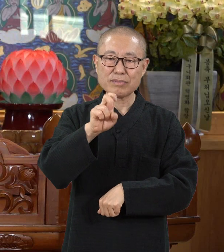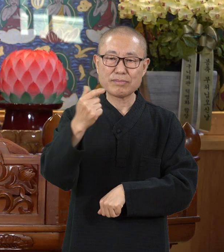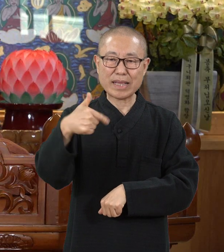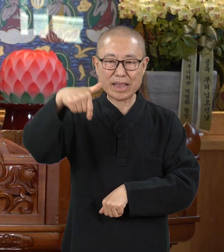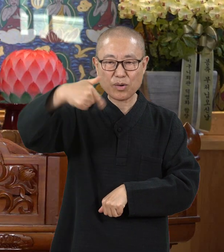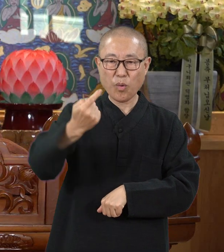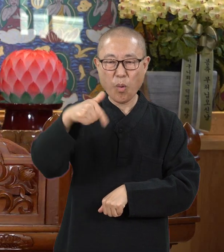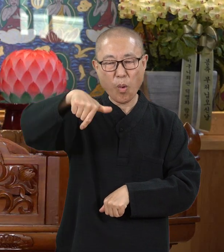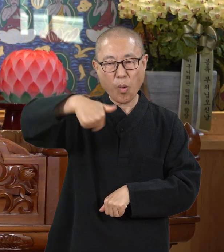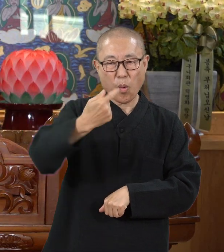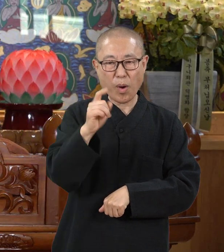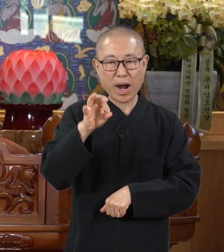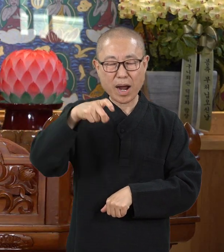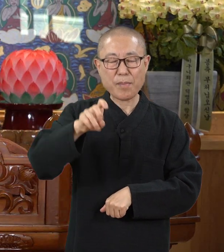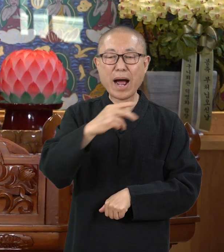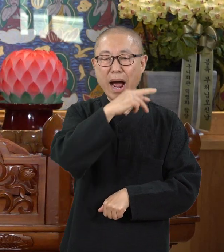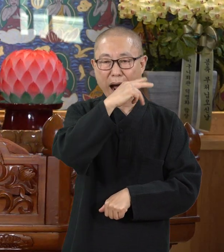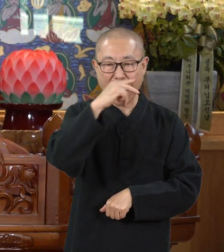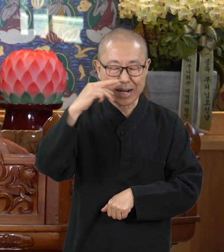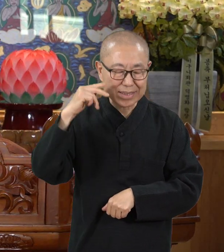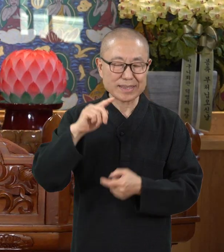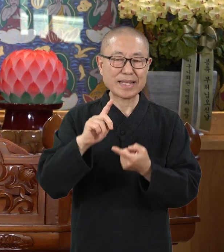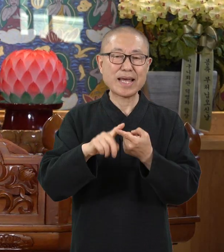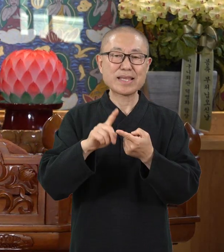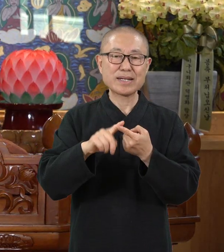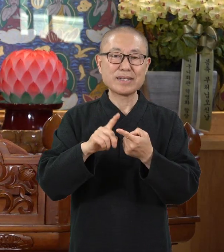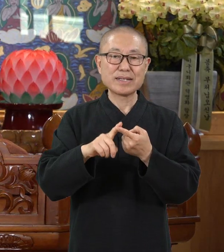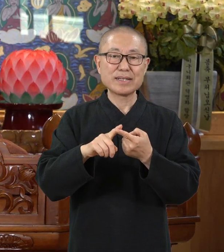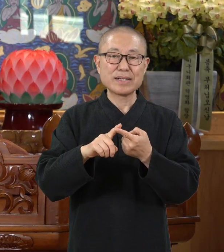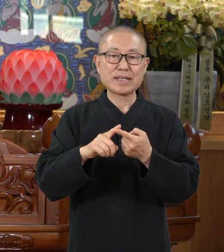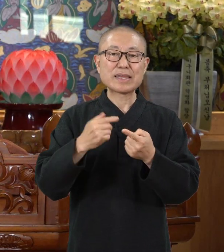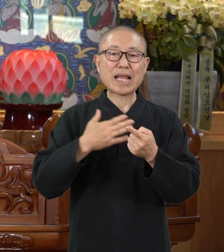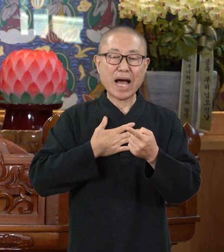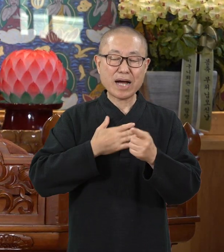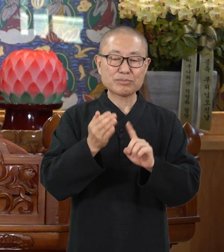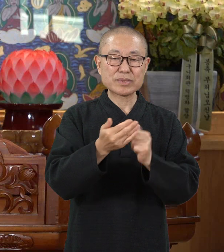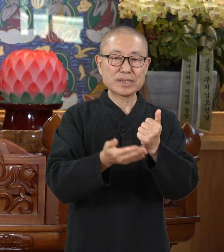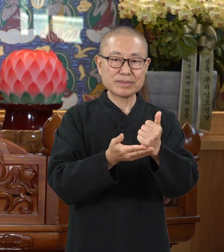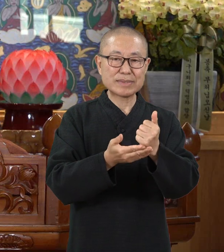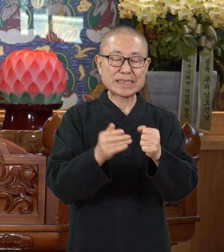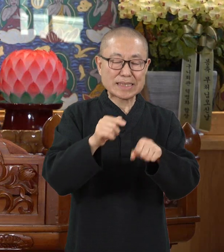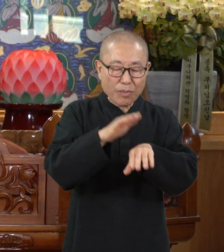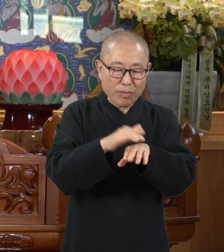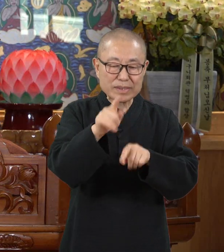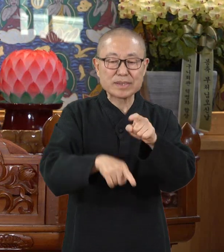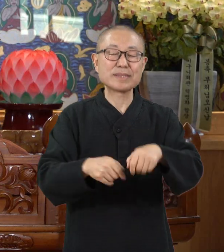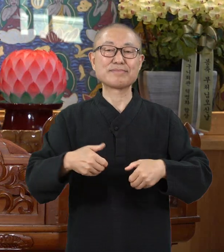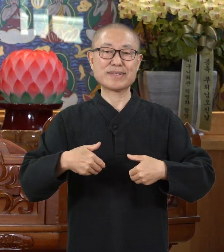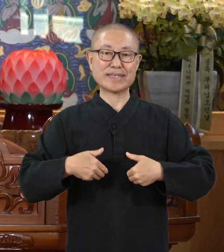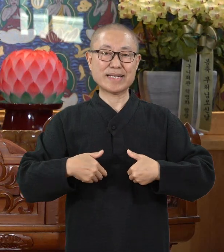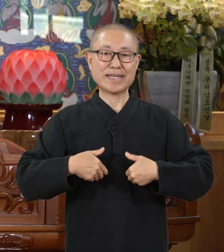그 아름다운 향기, 그것을 바로 부처님께서는 실천이다.